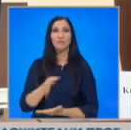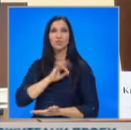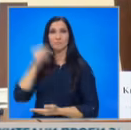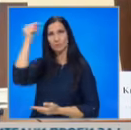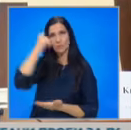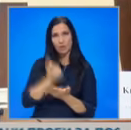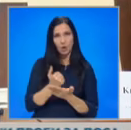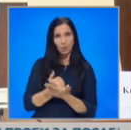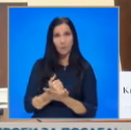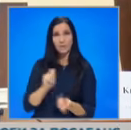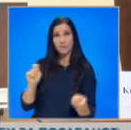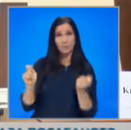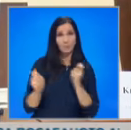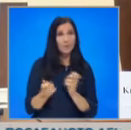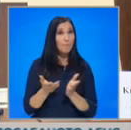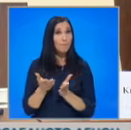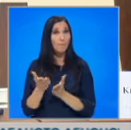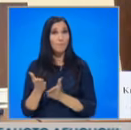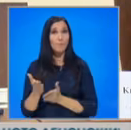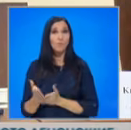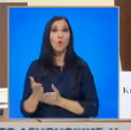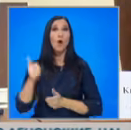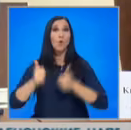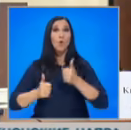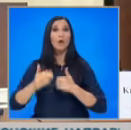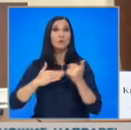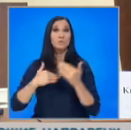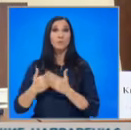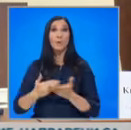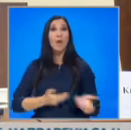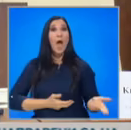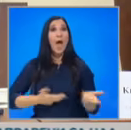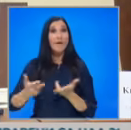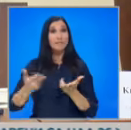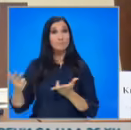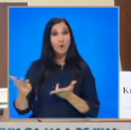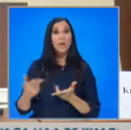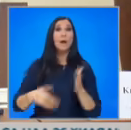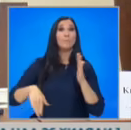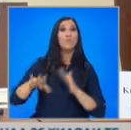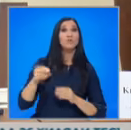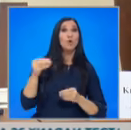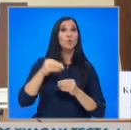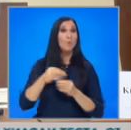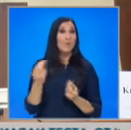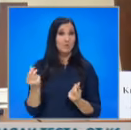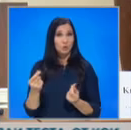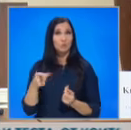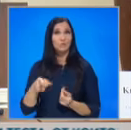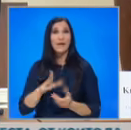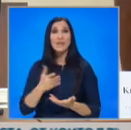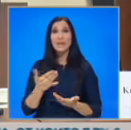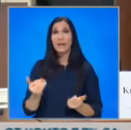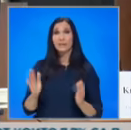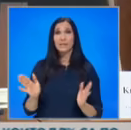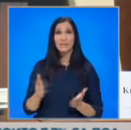българската икономика да се преструктурира в посока конкурентна способност, експортен потенциал, по-висока добавена стойност, и това няма да стане